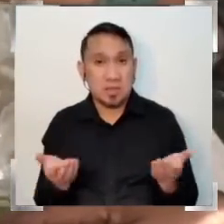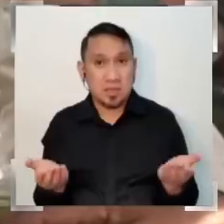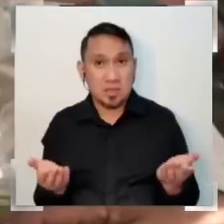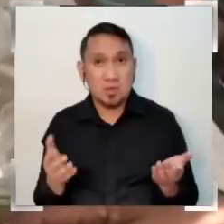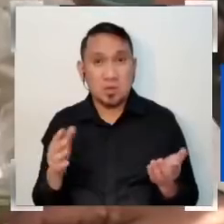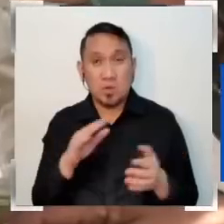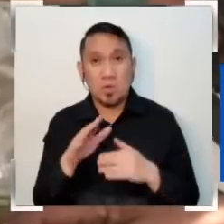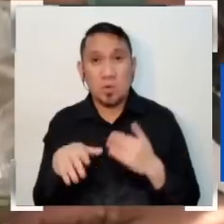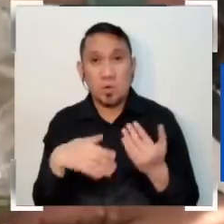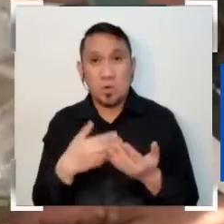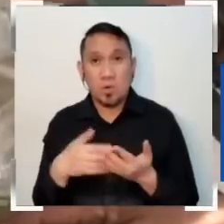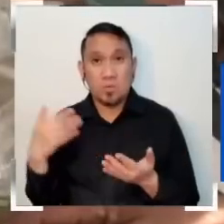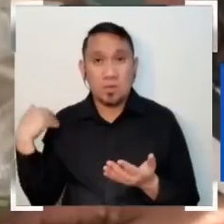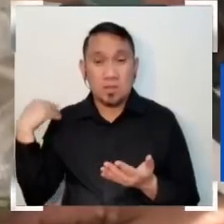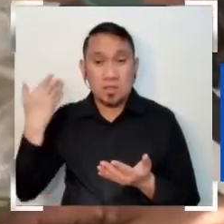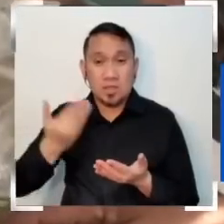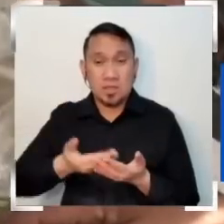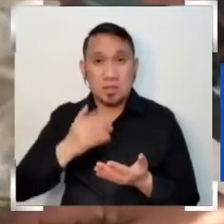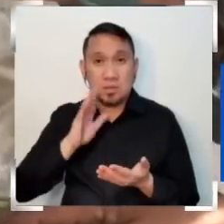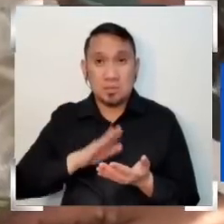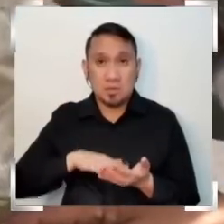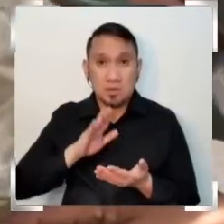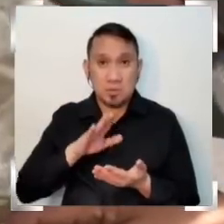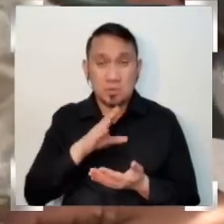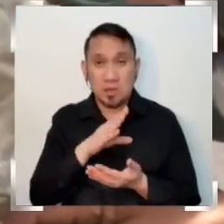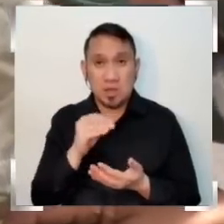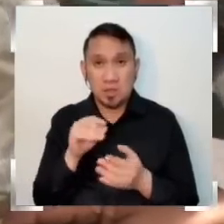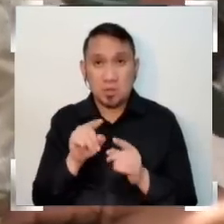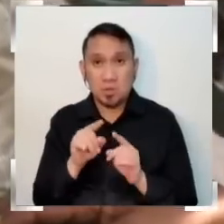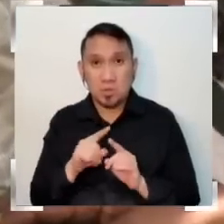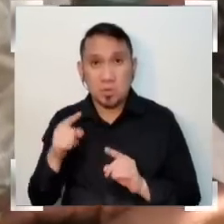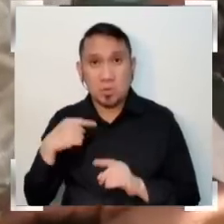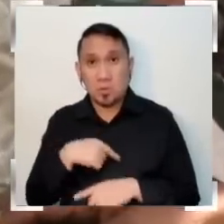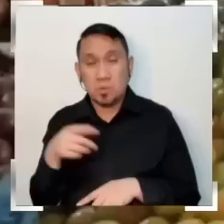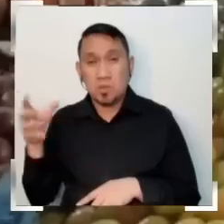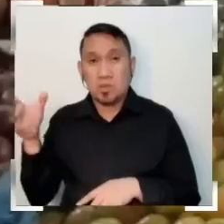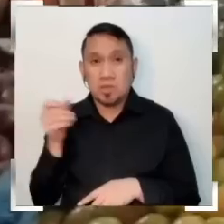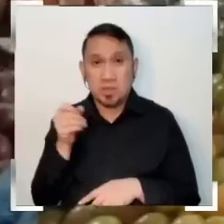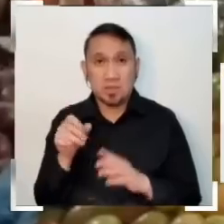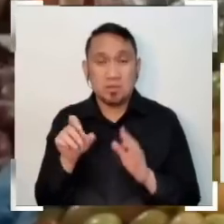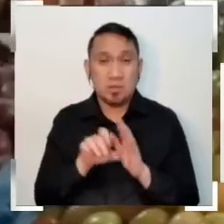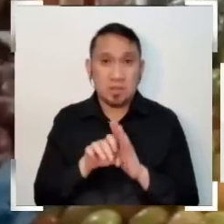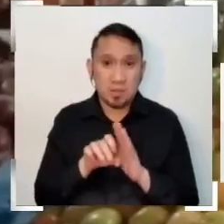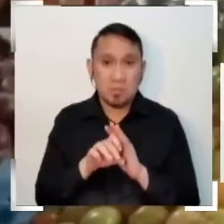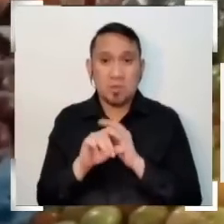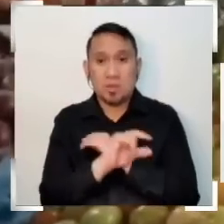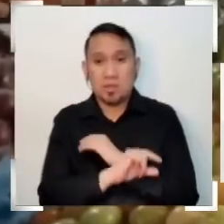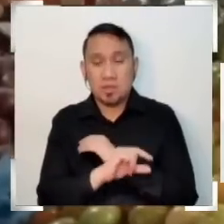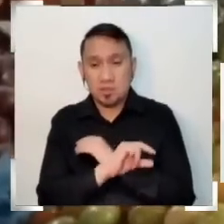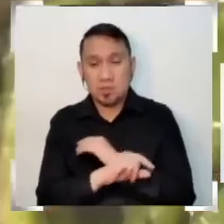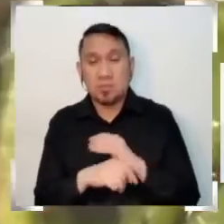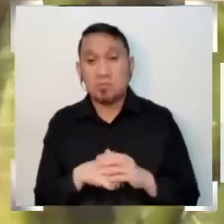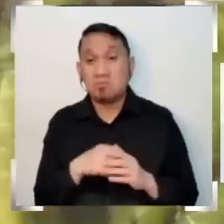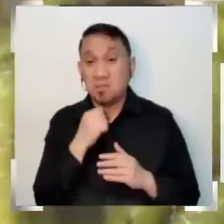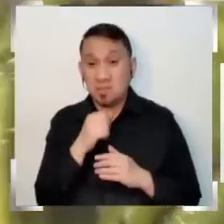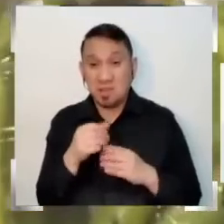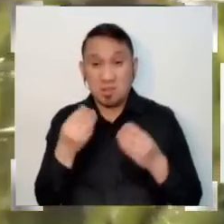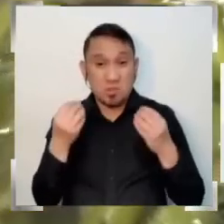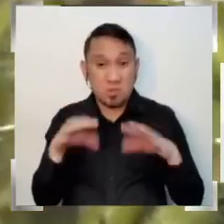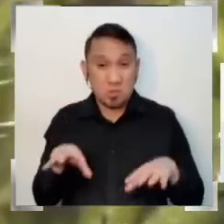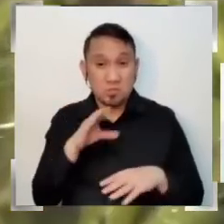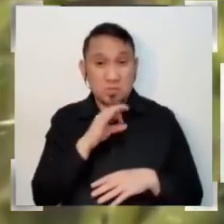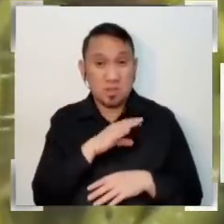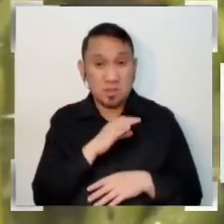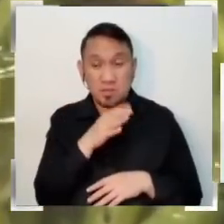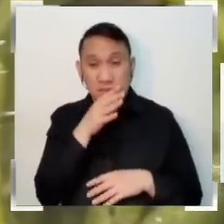mahal. Ay, siyempre sa iba na kami kukuha din sa Quezon. Para raw hindi malugi ang mga magsasaka, naglaan ang